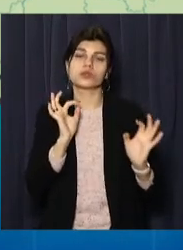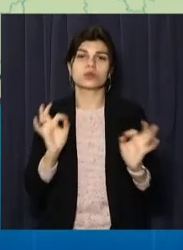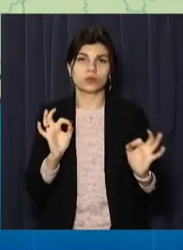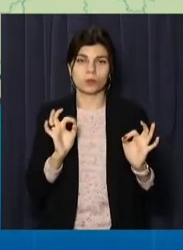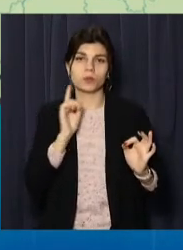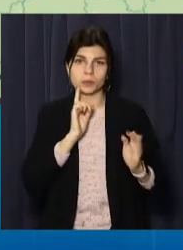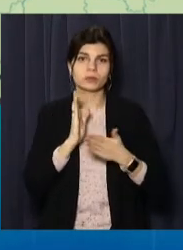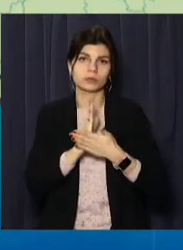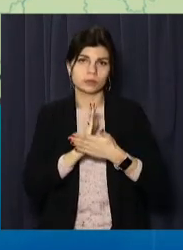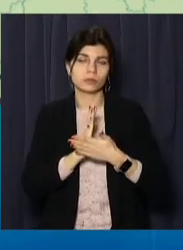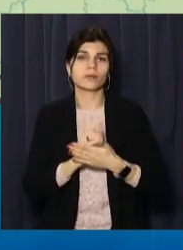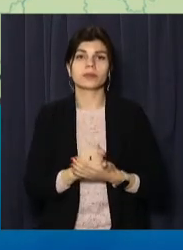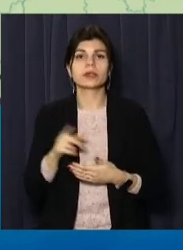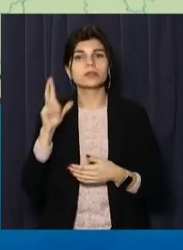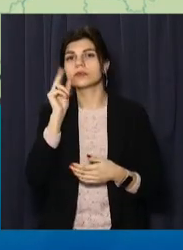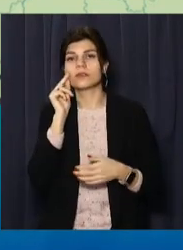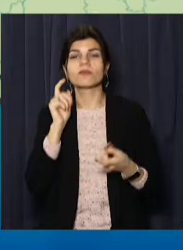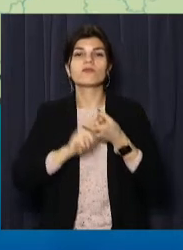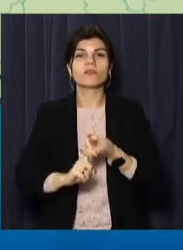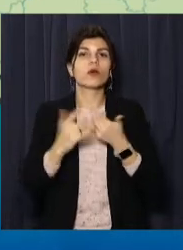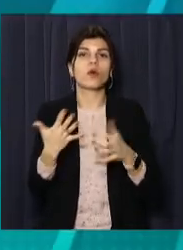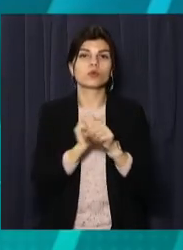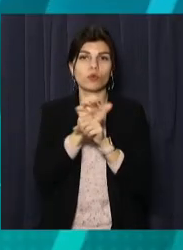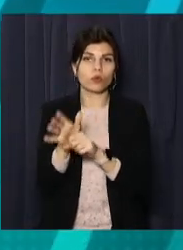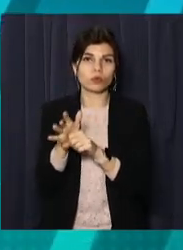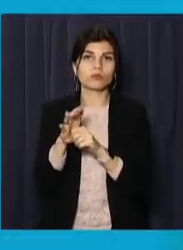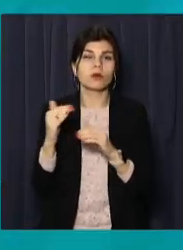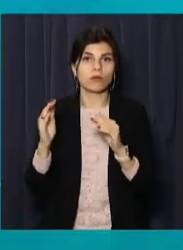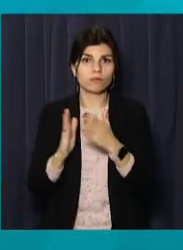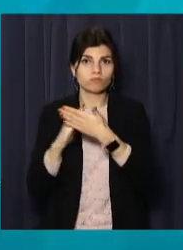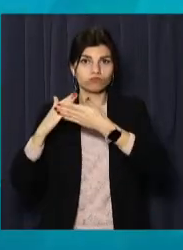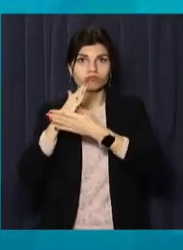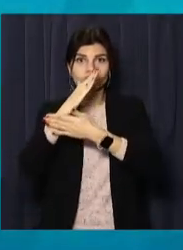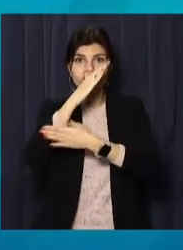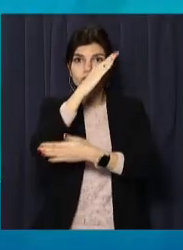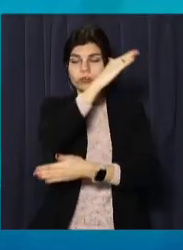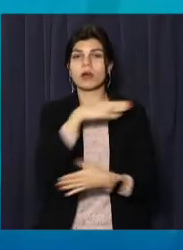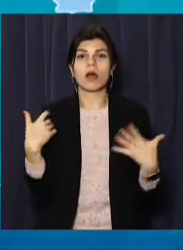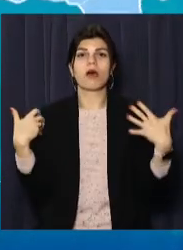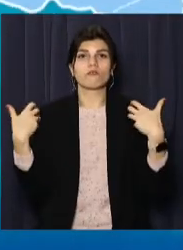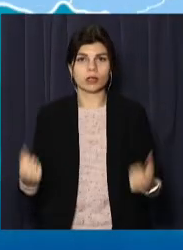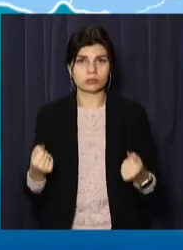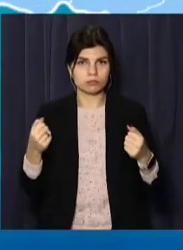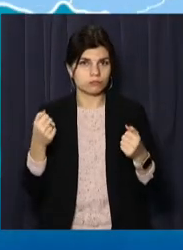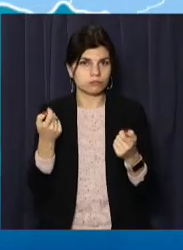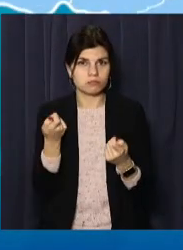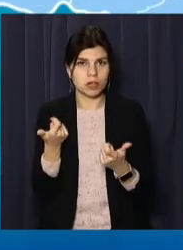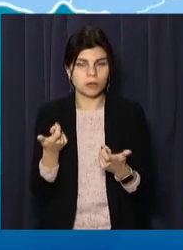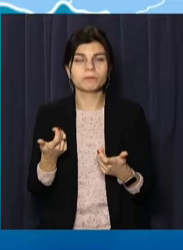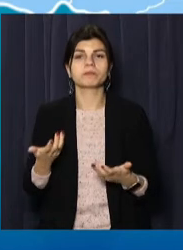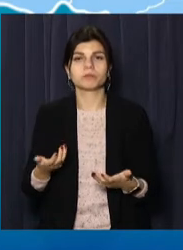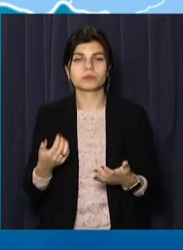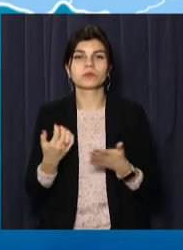загальноукраїнським тенденціям. Цифри нових заражених короною йдуть вгору, а число тих, хто одужав, в рази менше. В